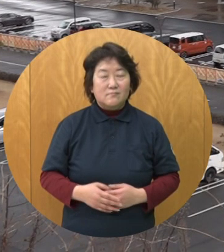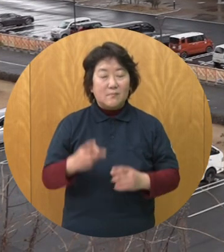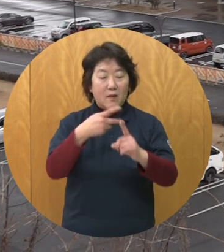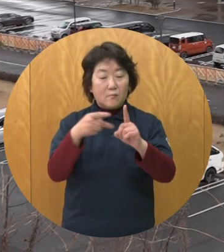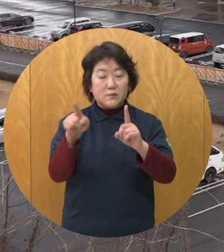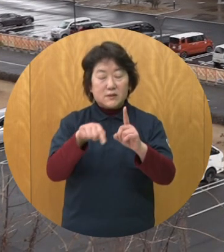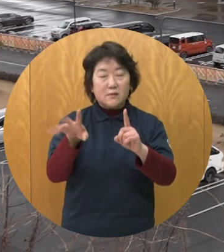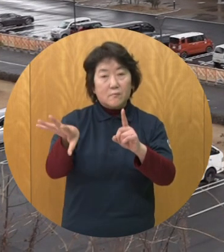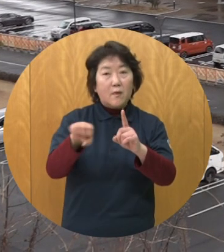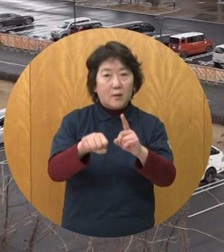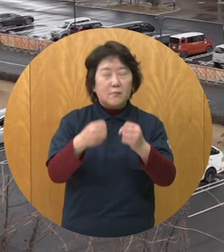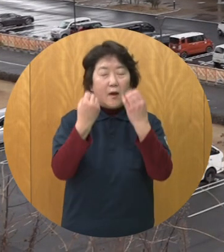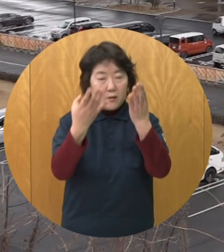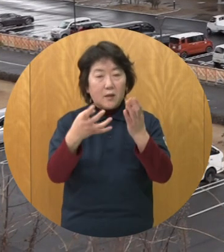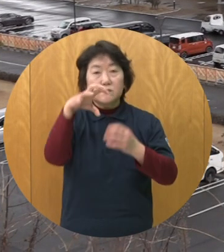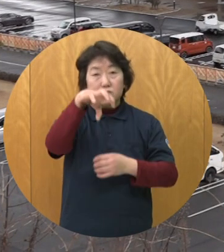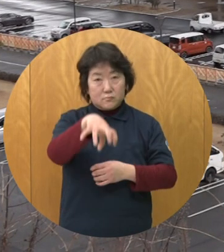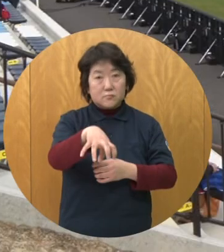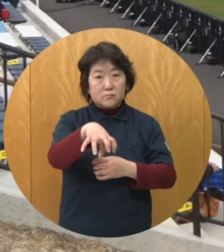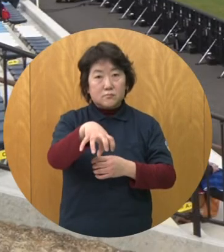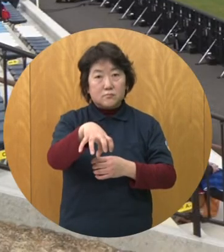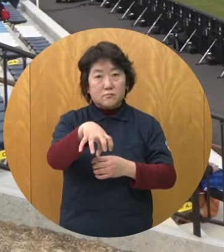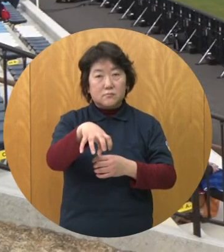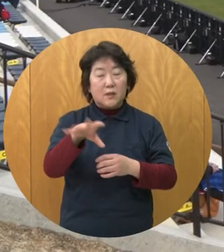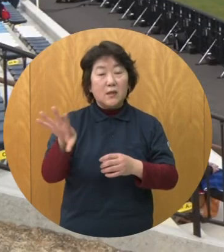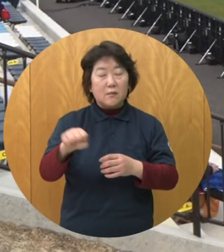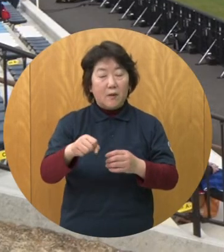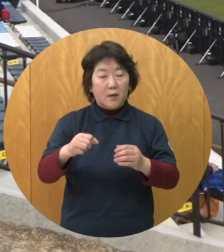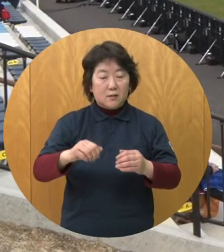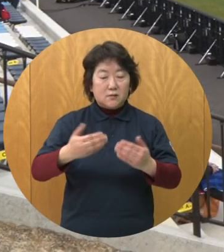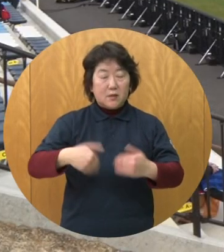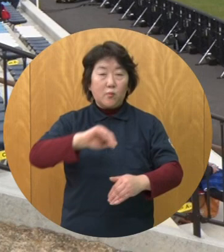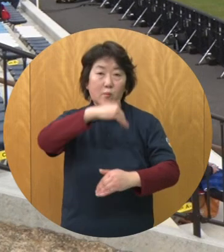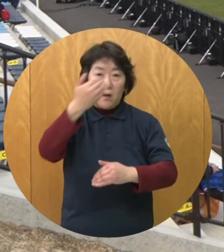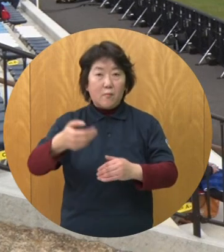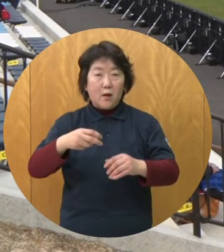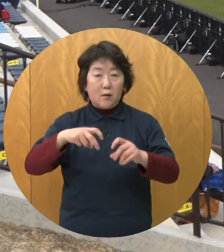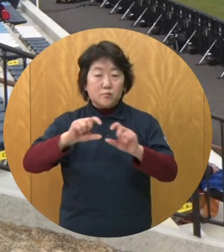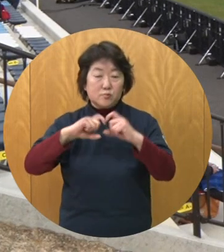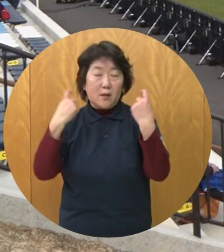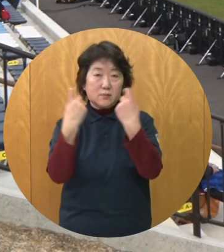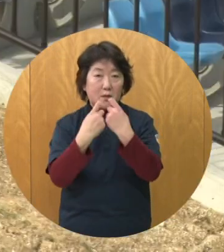FC 今治の新しいホームスタジアム、今治里山スタジアム。